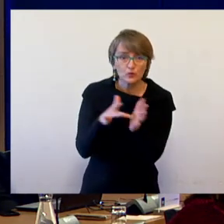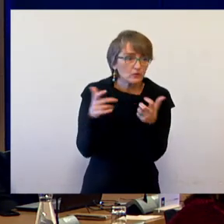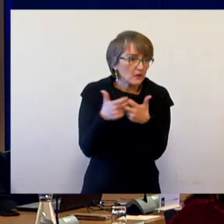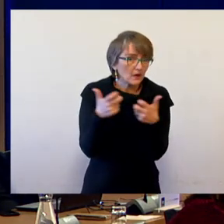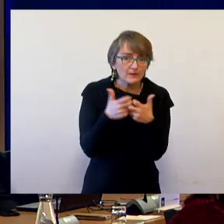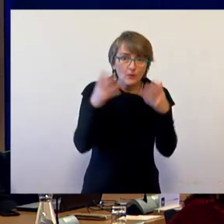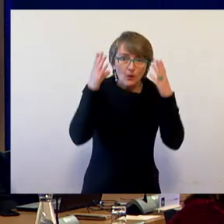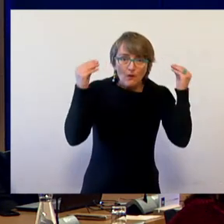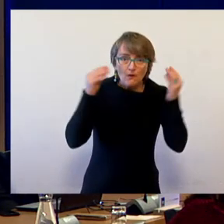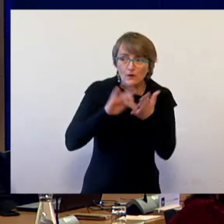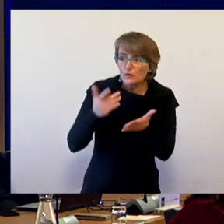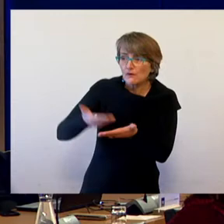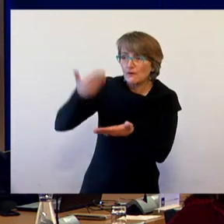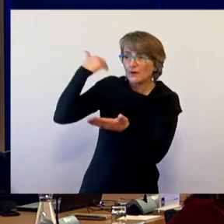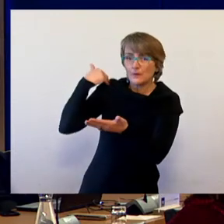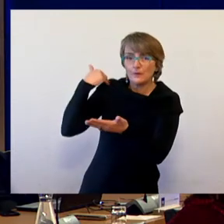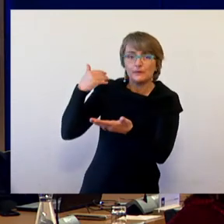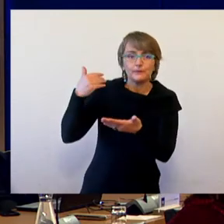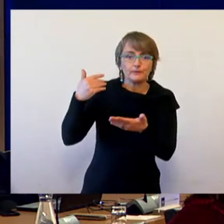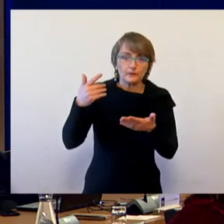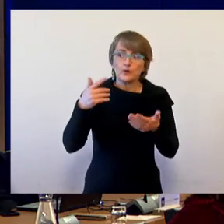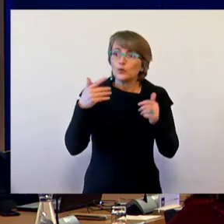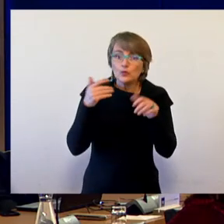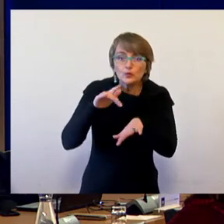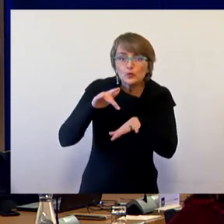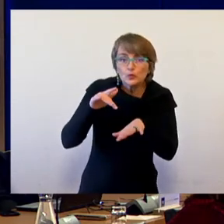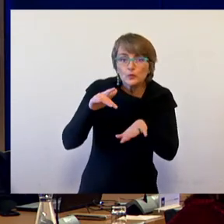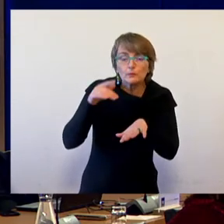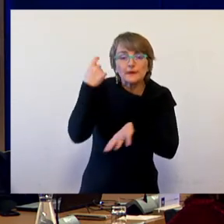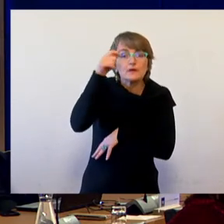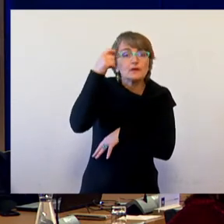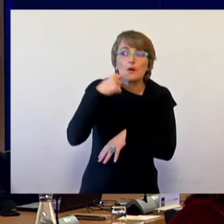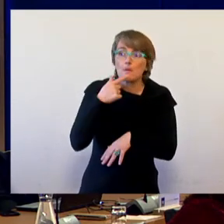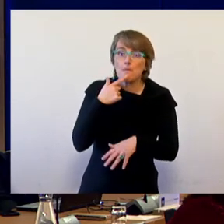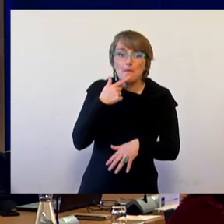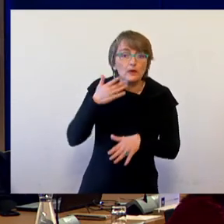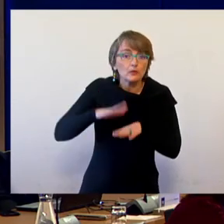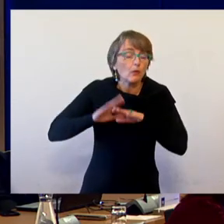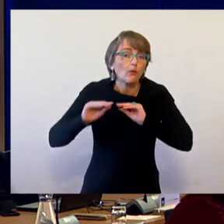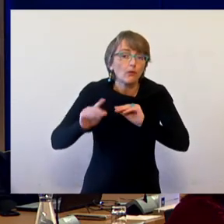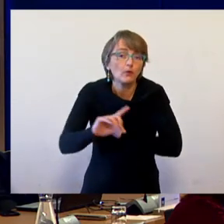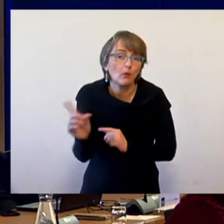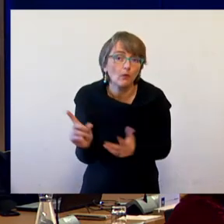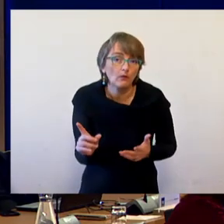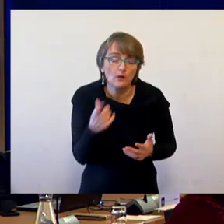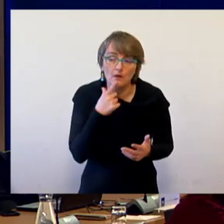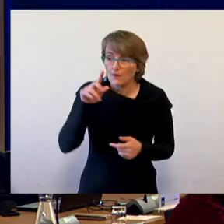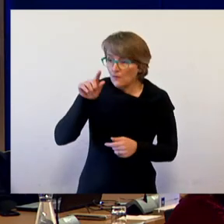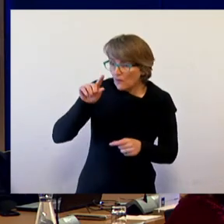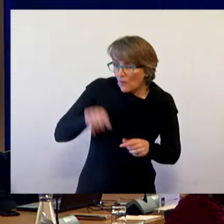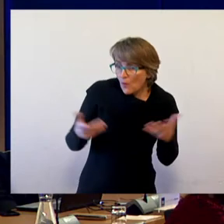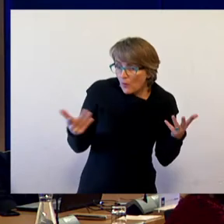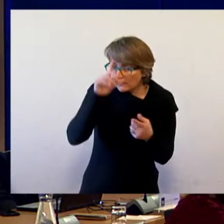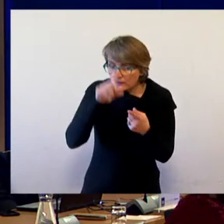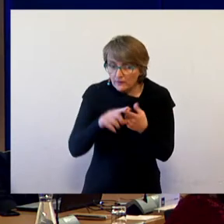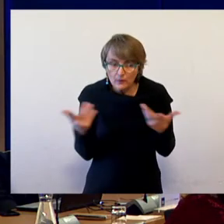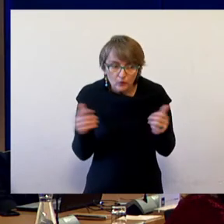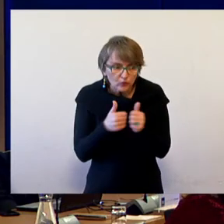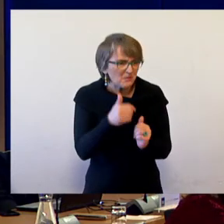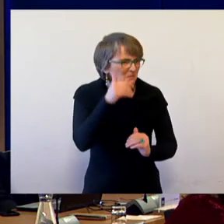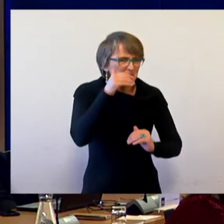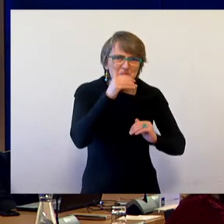dans les mairies socialistes aujourd'hui qui est fait pour dire « oui, il y a des métiers qui ont été sous-payés, qui sont sous-valorisés